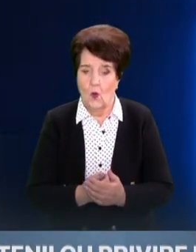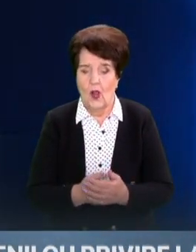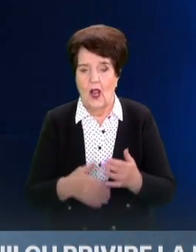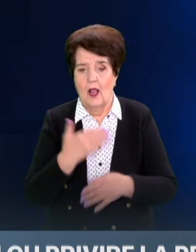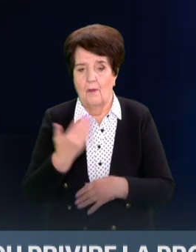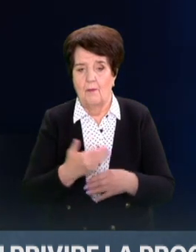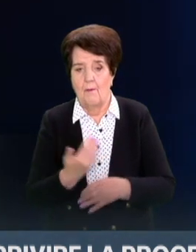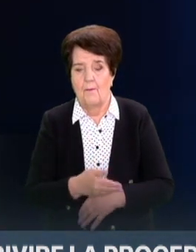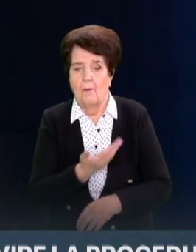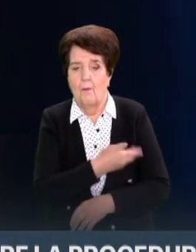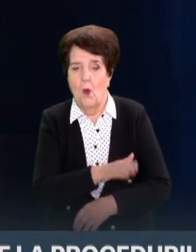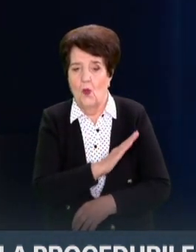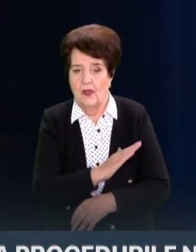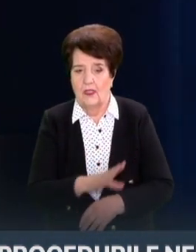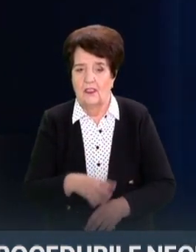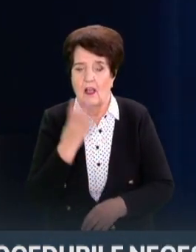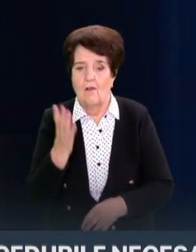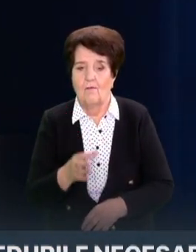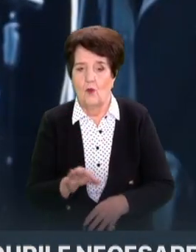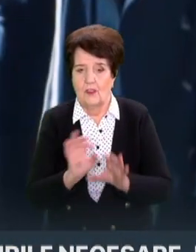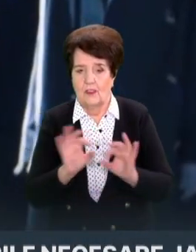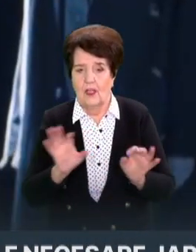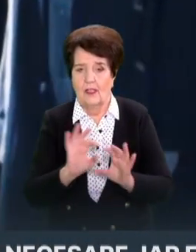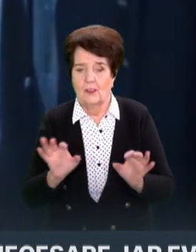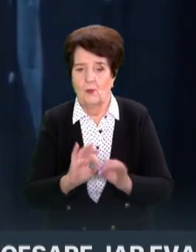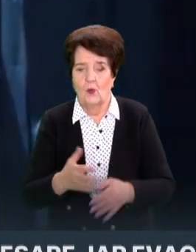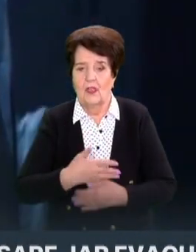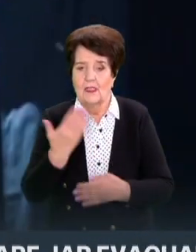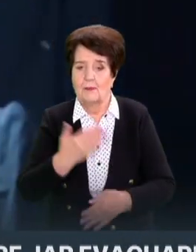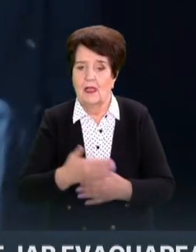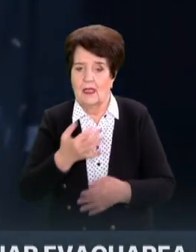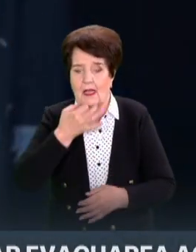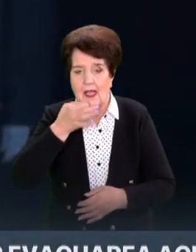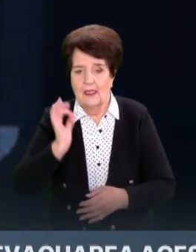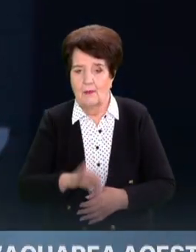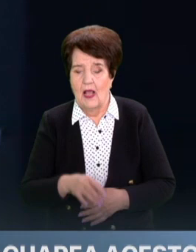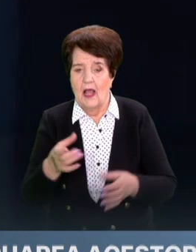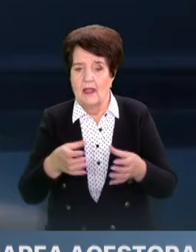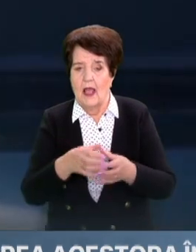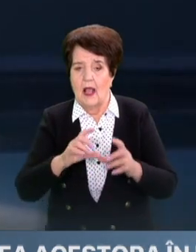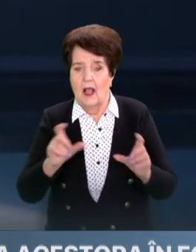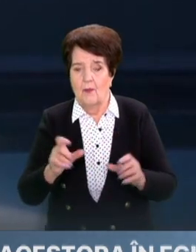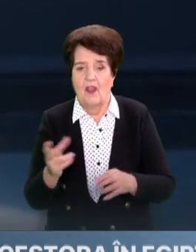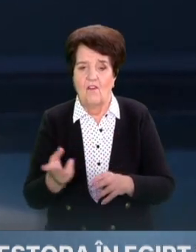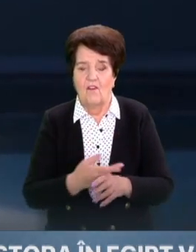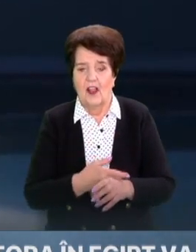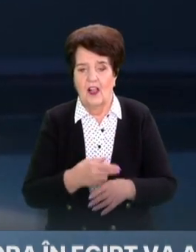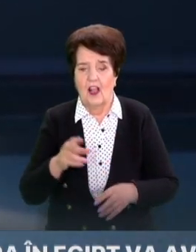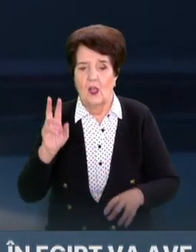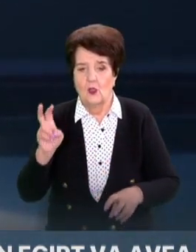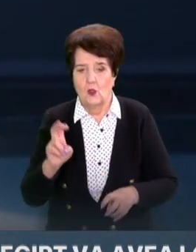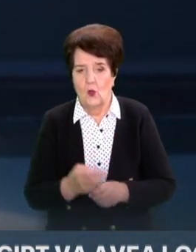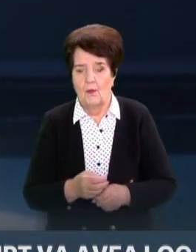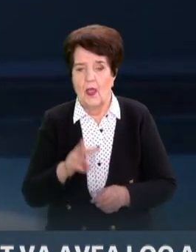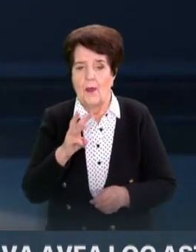polonez Ivan Vâripiaev a fost transpusă într-un spectacol experimental de echipa teatrului fără nume. Mahamaya